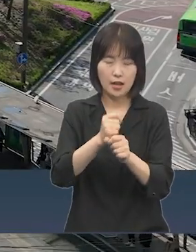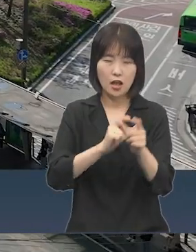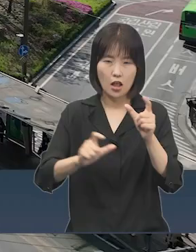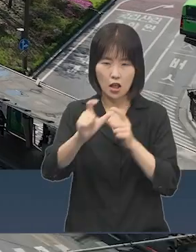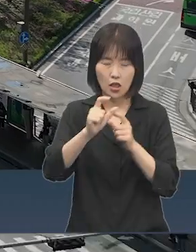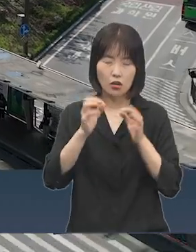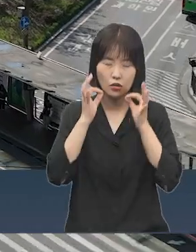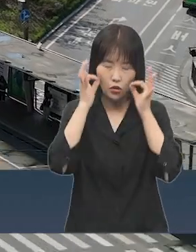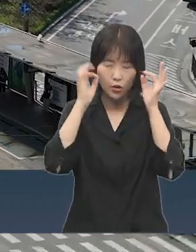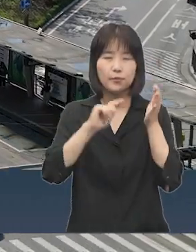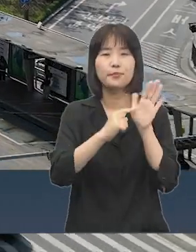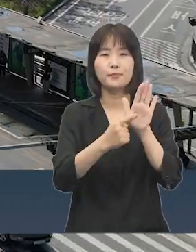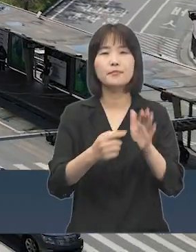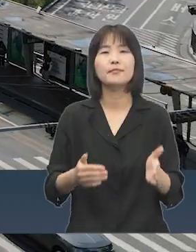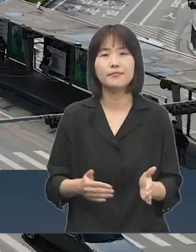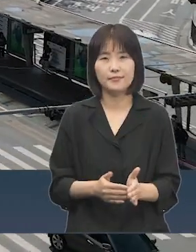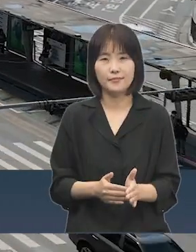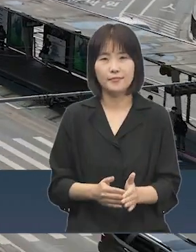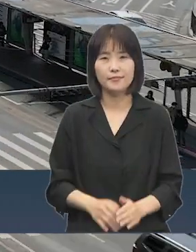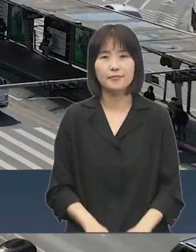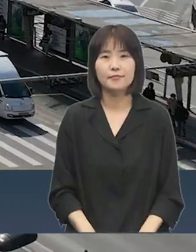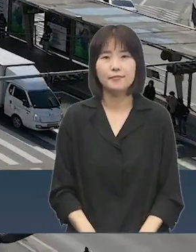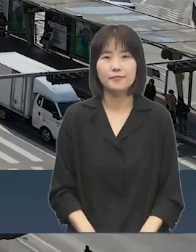더욱 노력하겠다고 밝혔습니다